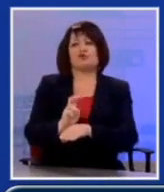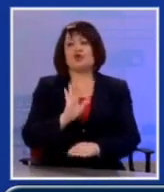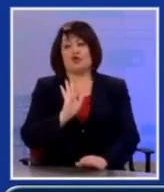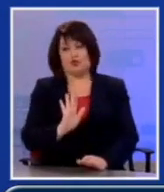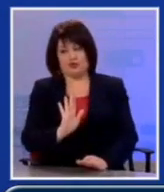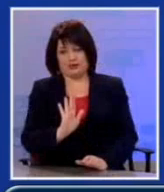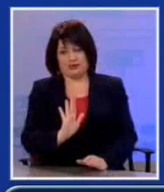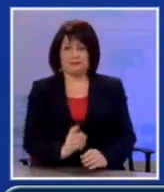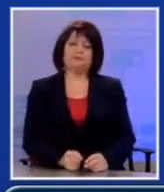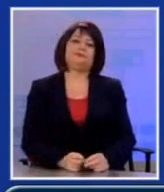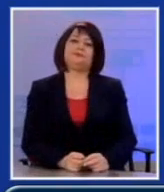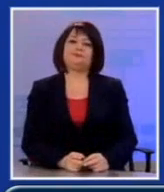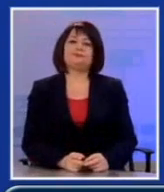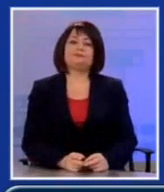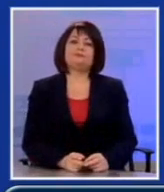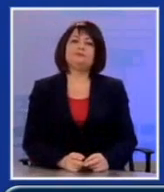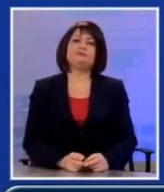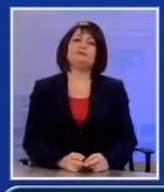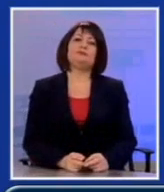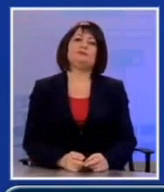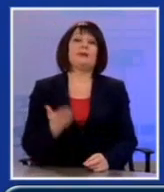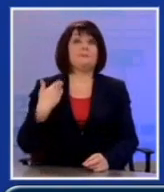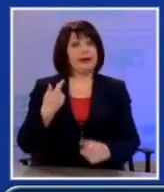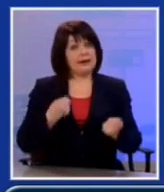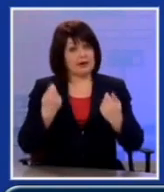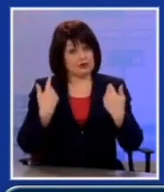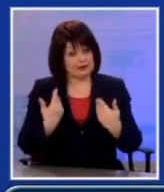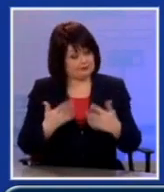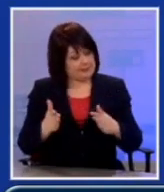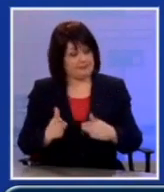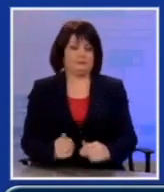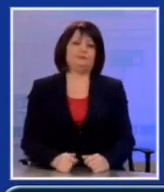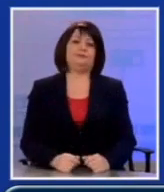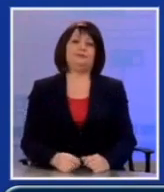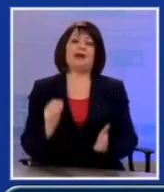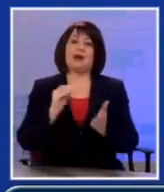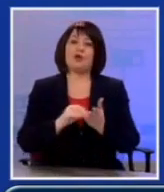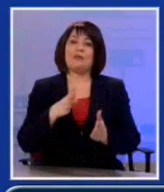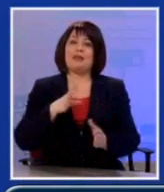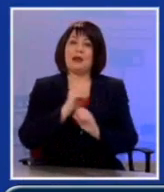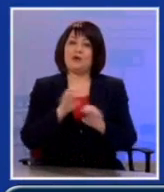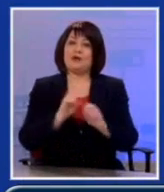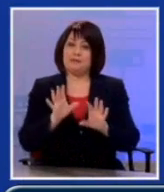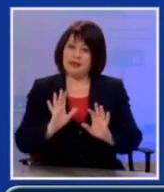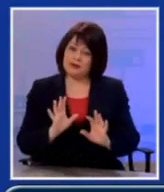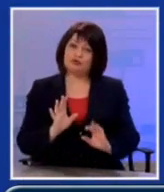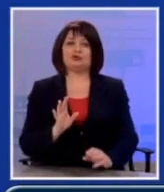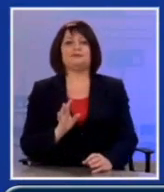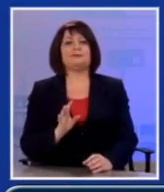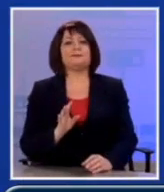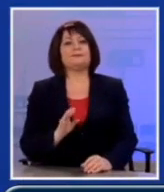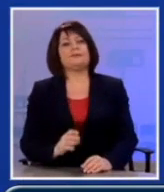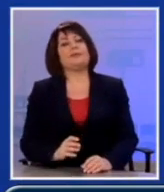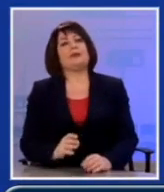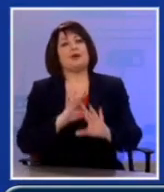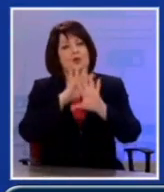αυτό το φαινόμενο δει. Θα ήθελα επίσης να σας ενημερώσω ότι σε όλη